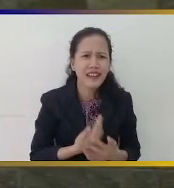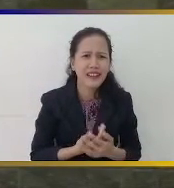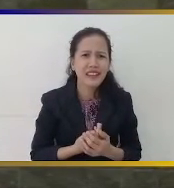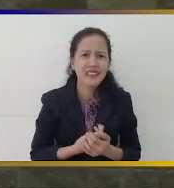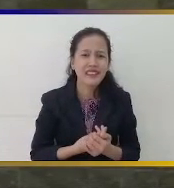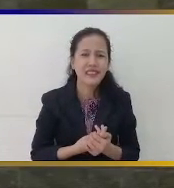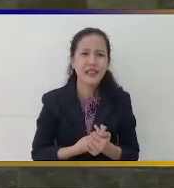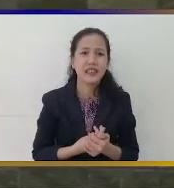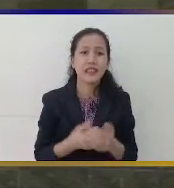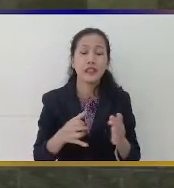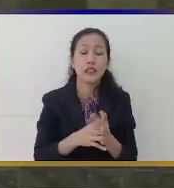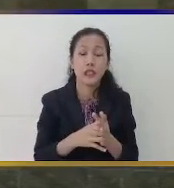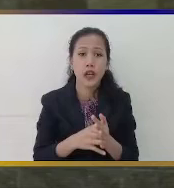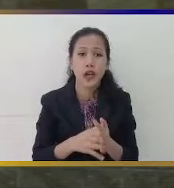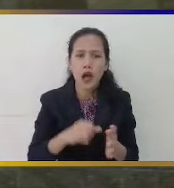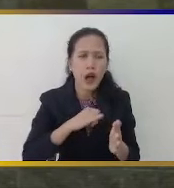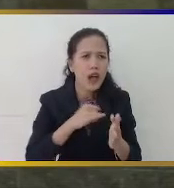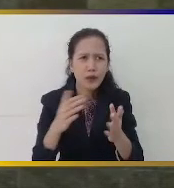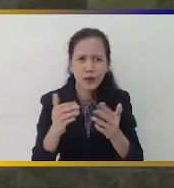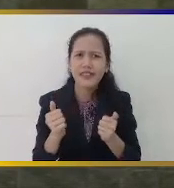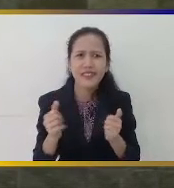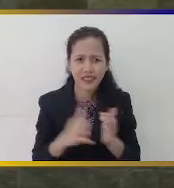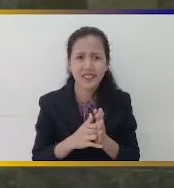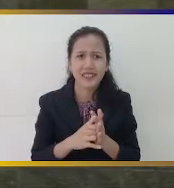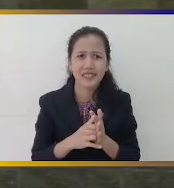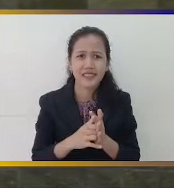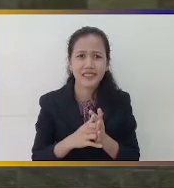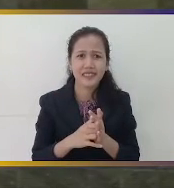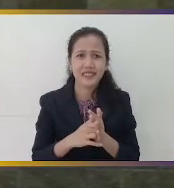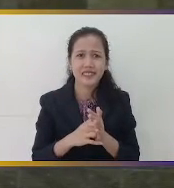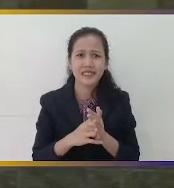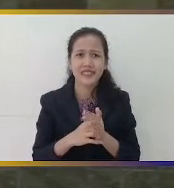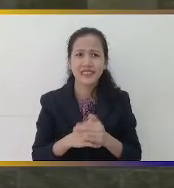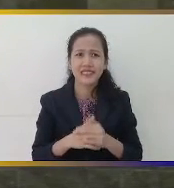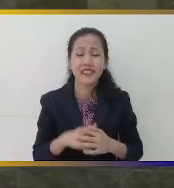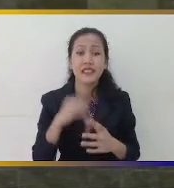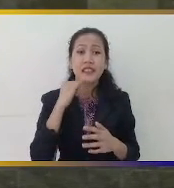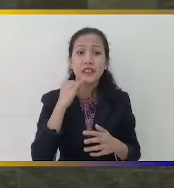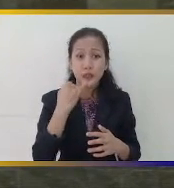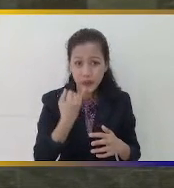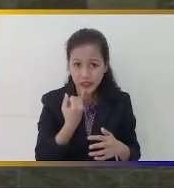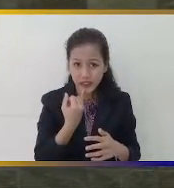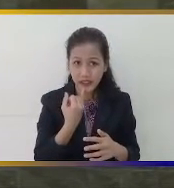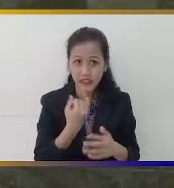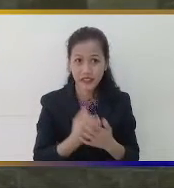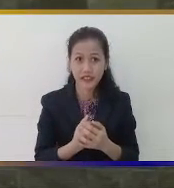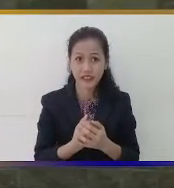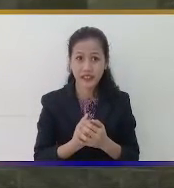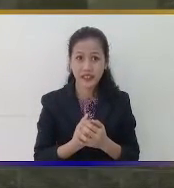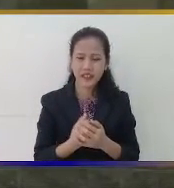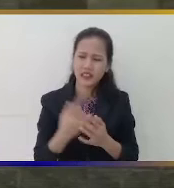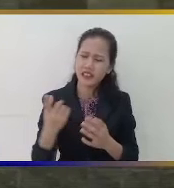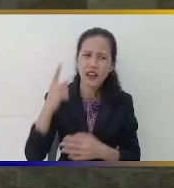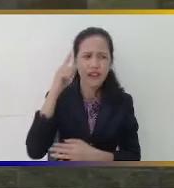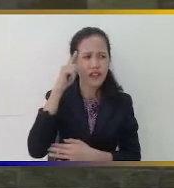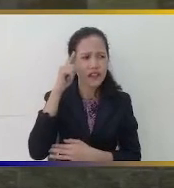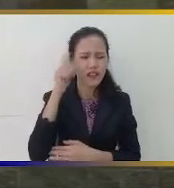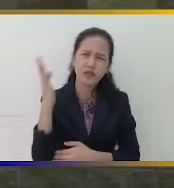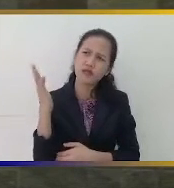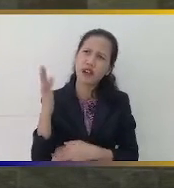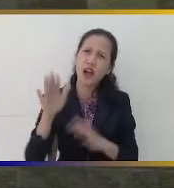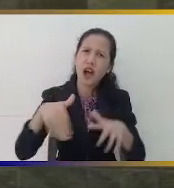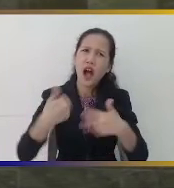masamang maingit, kapatid. Ang totoo ito, kapatid, iniisip ko rin, paano rin po kami magsisimula ng